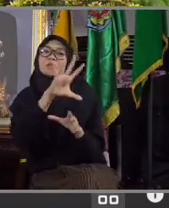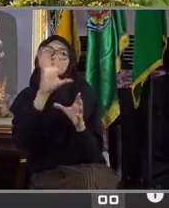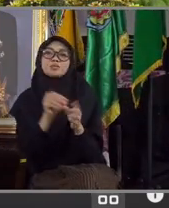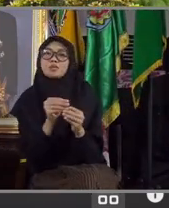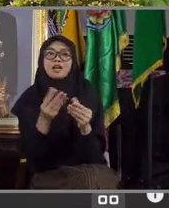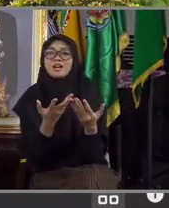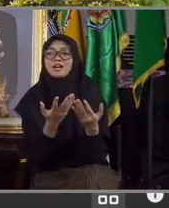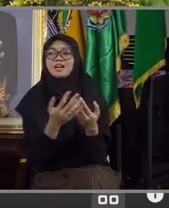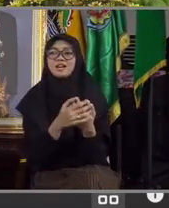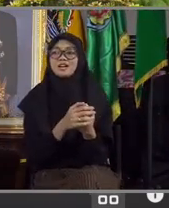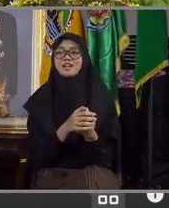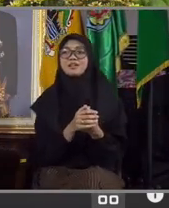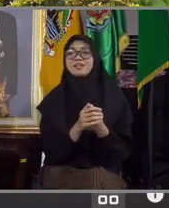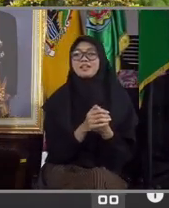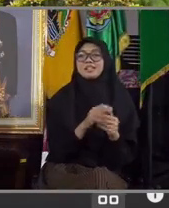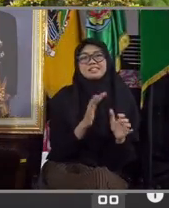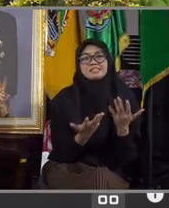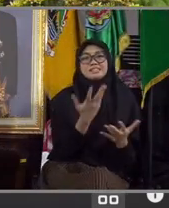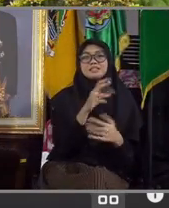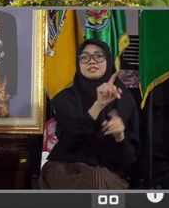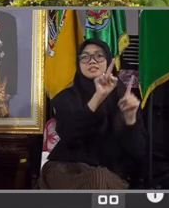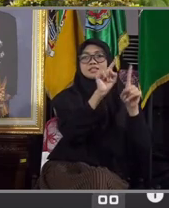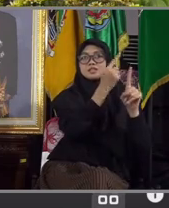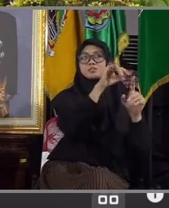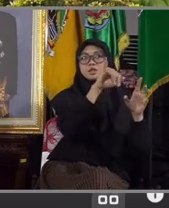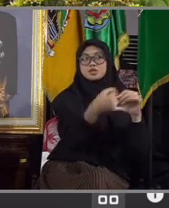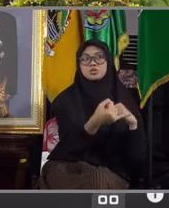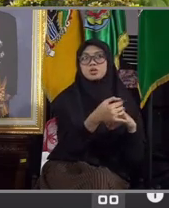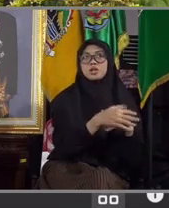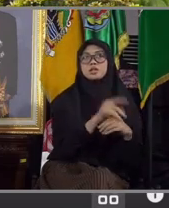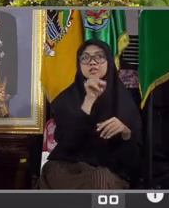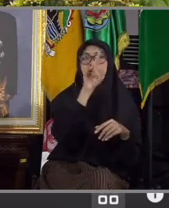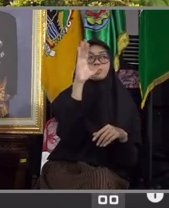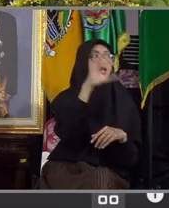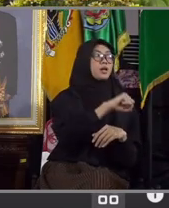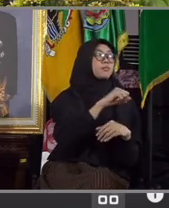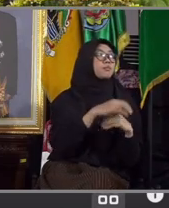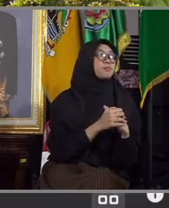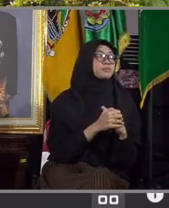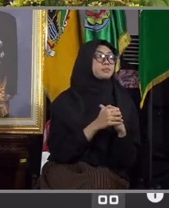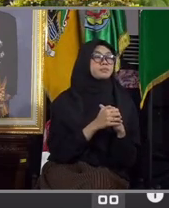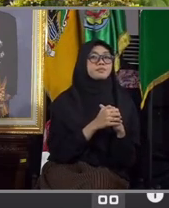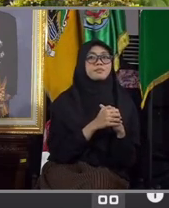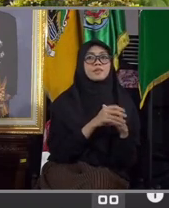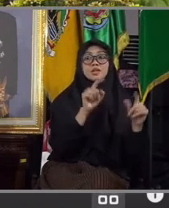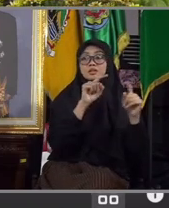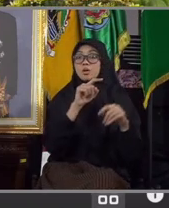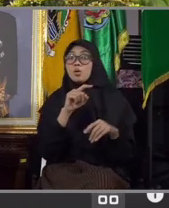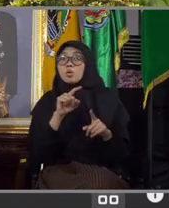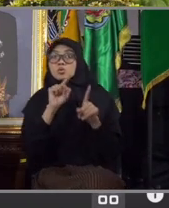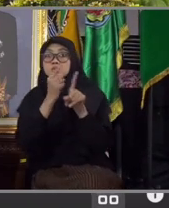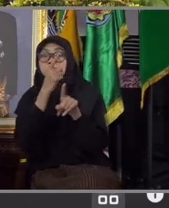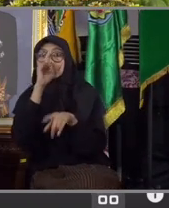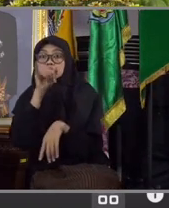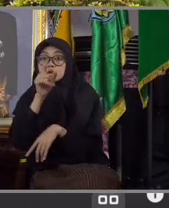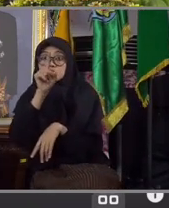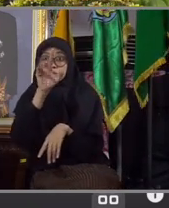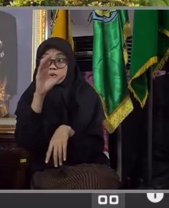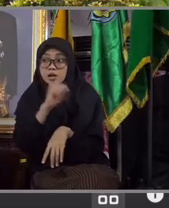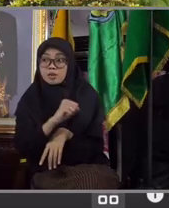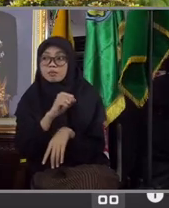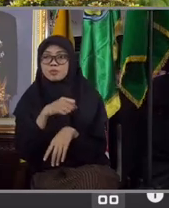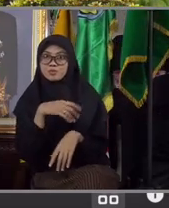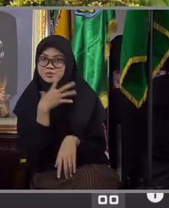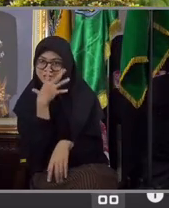Hampir 11 juta. Hah? 11 juta per malam. 11 juta per malam? Iya.